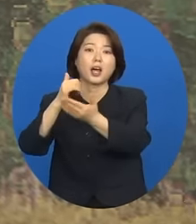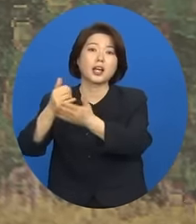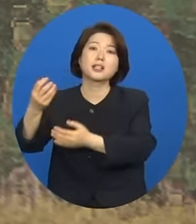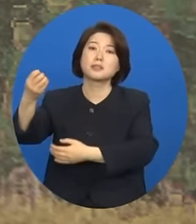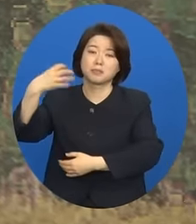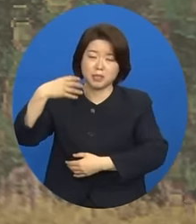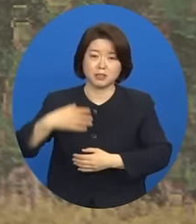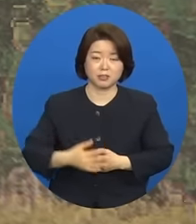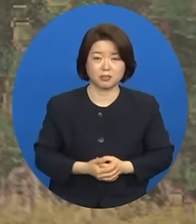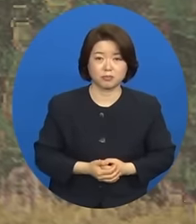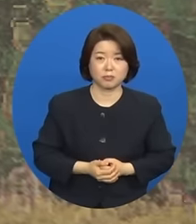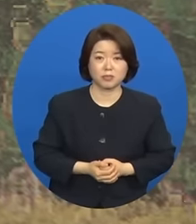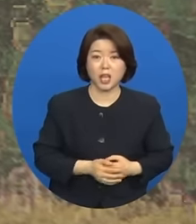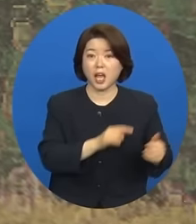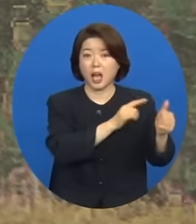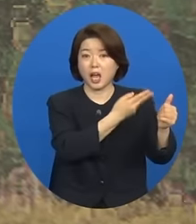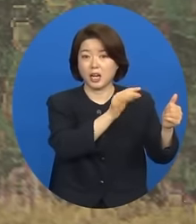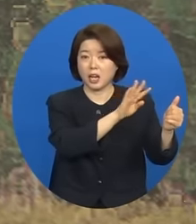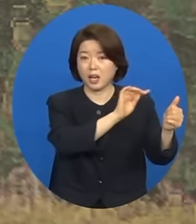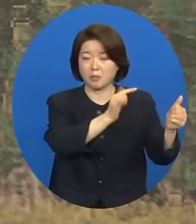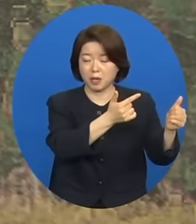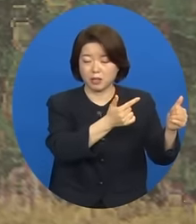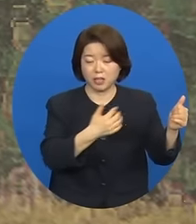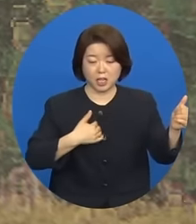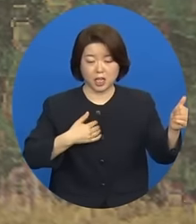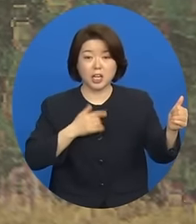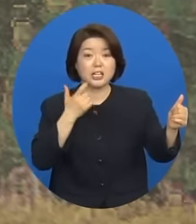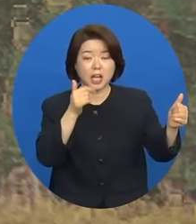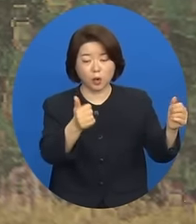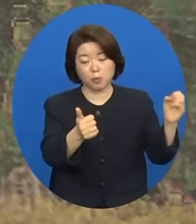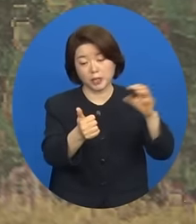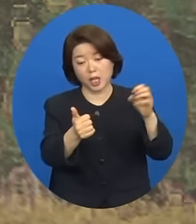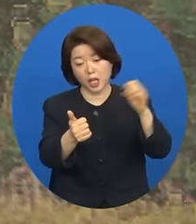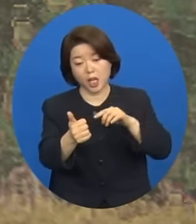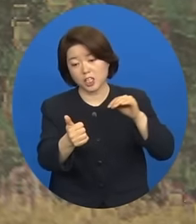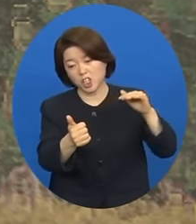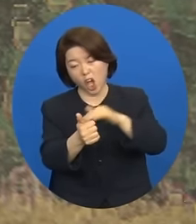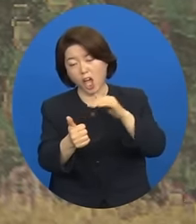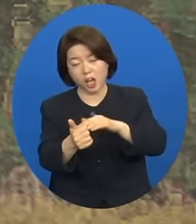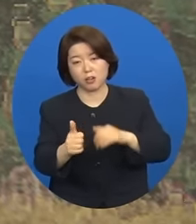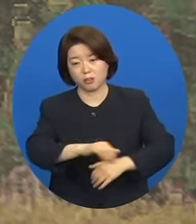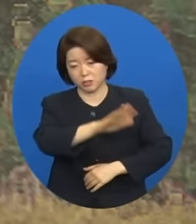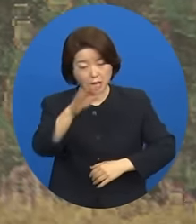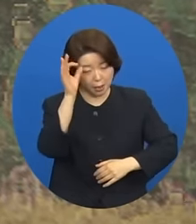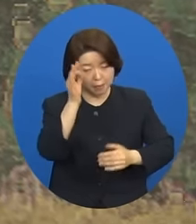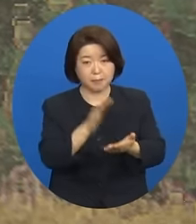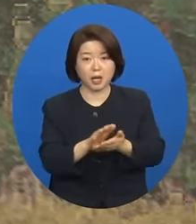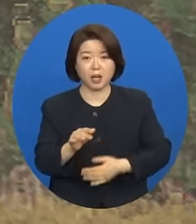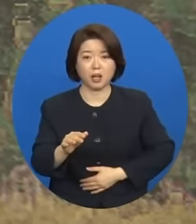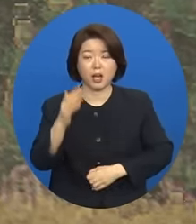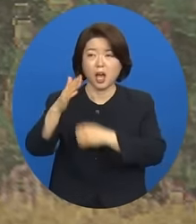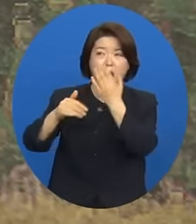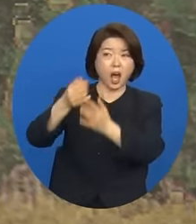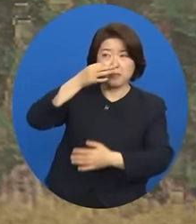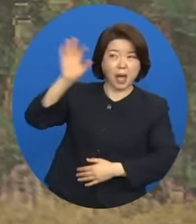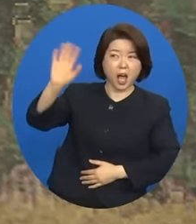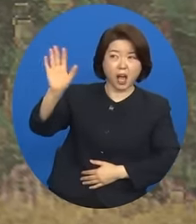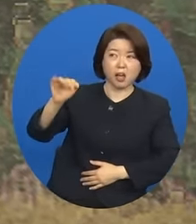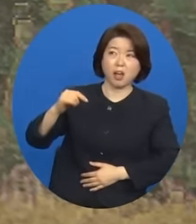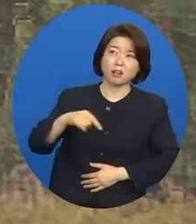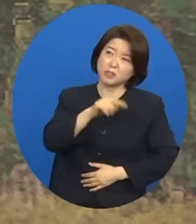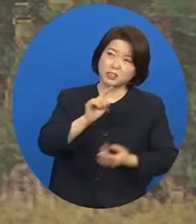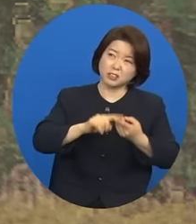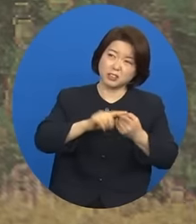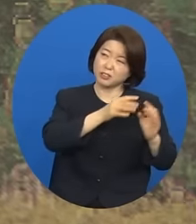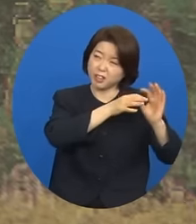라반이 내게 행한 것을 내가 하나님 안 보신 것 같은데요. 하나님 보셨다면 왜 이런 일이 벌어질까요? 안 보신 거 맞잖아요.